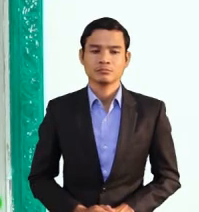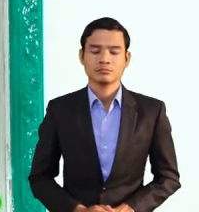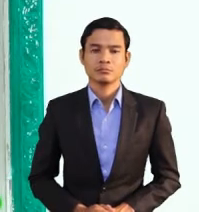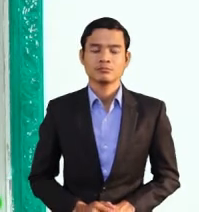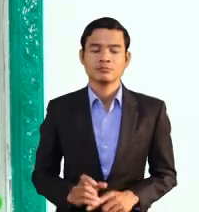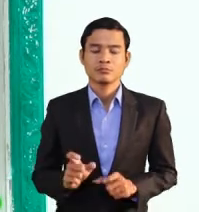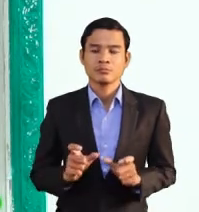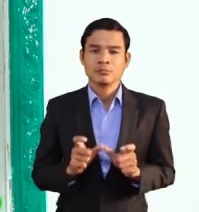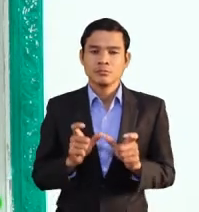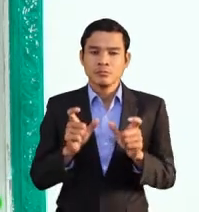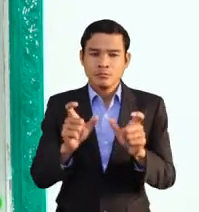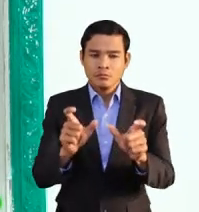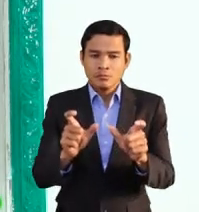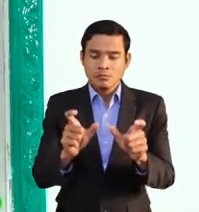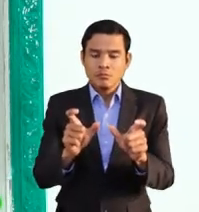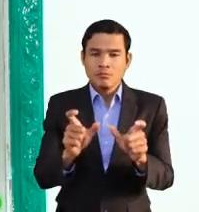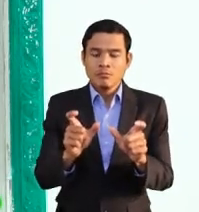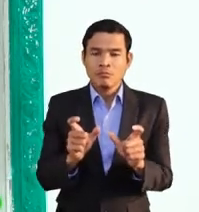đập ẩn có